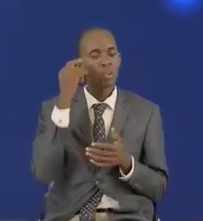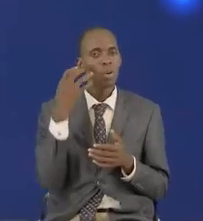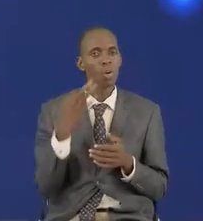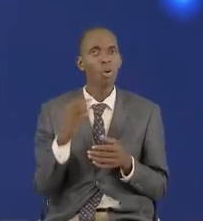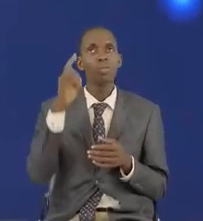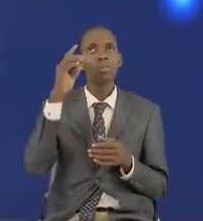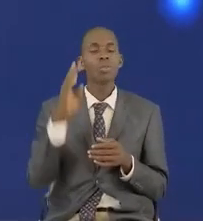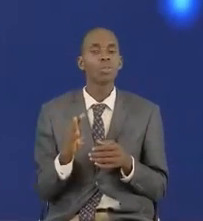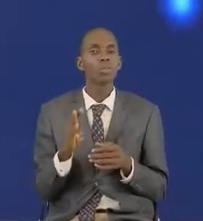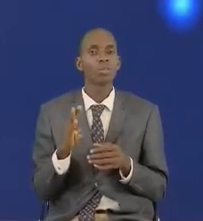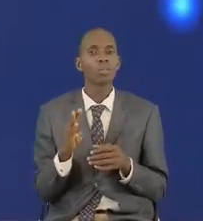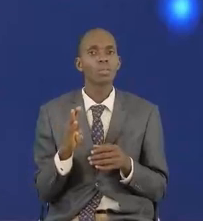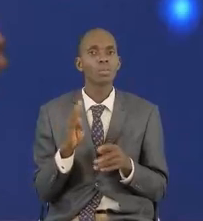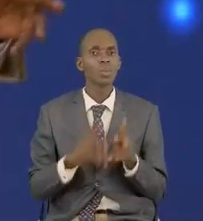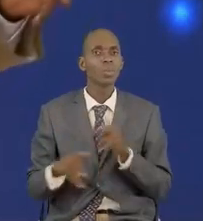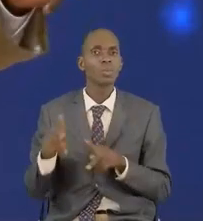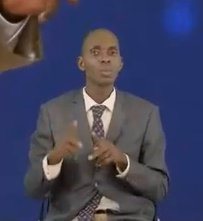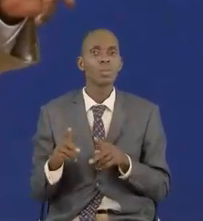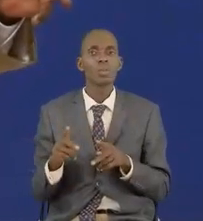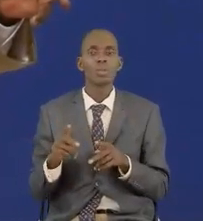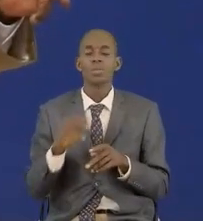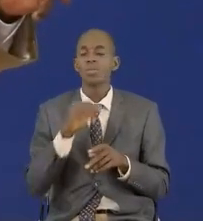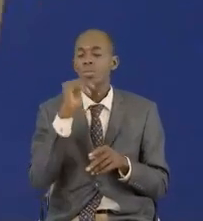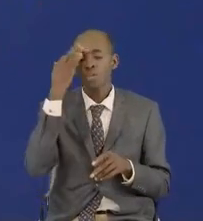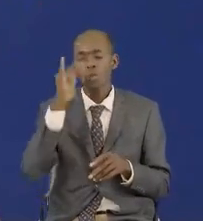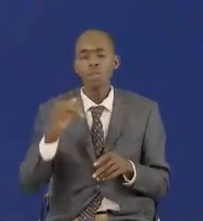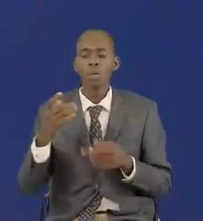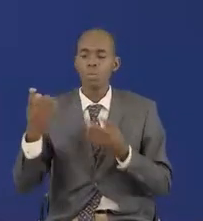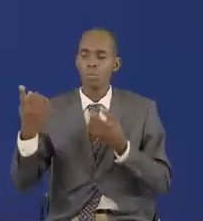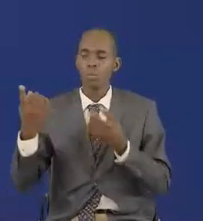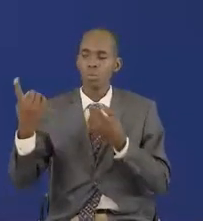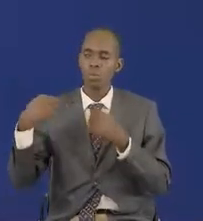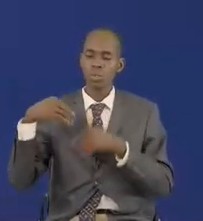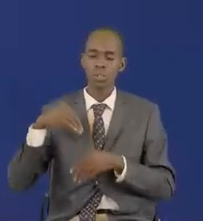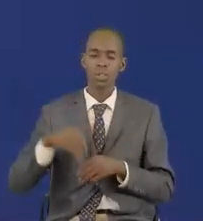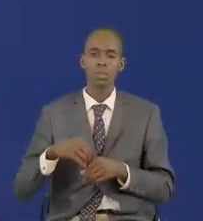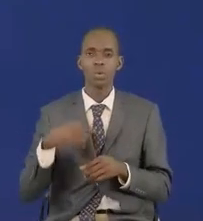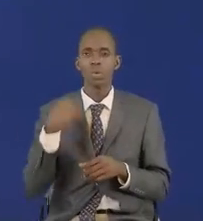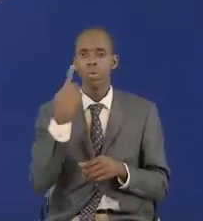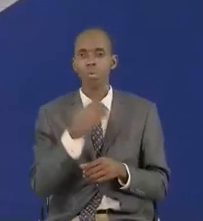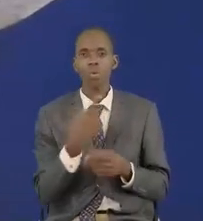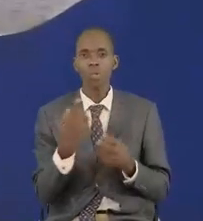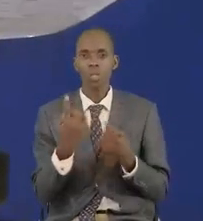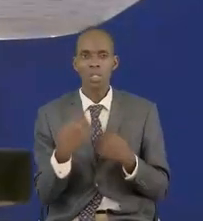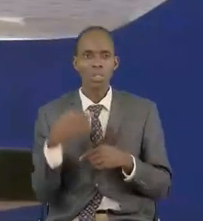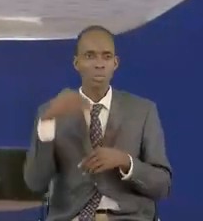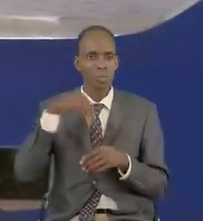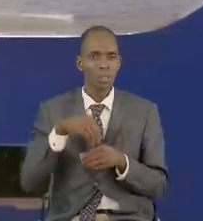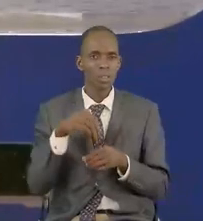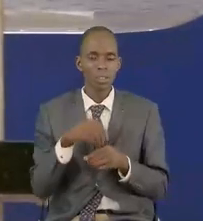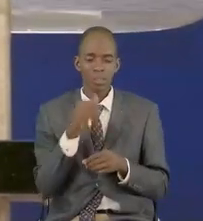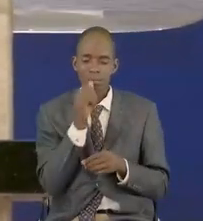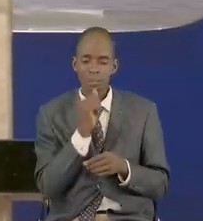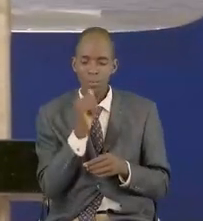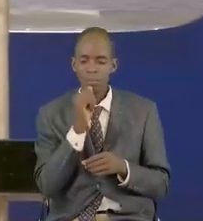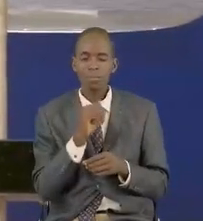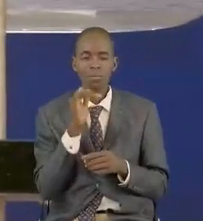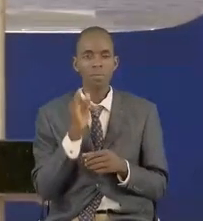qui s'était furtivement introduit et glissé parmi nous pour